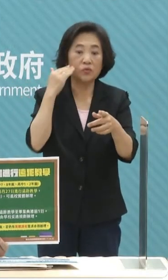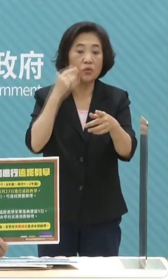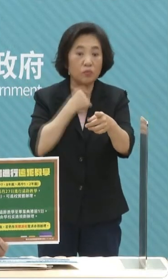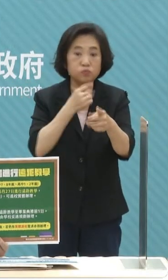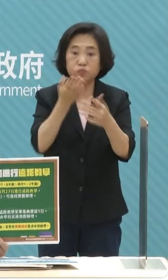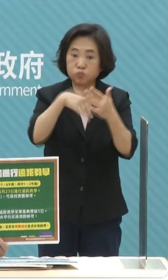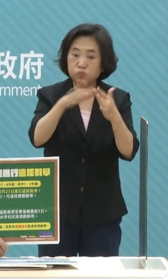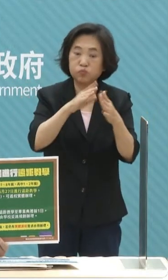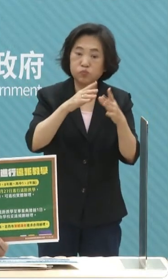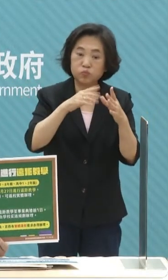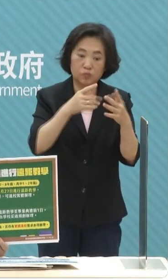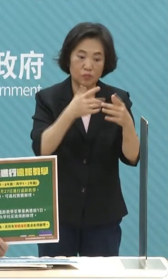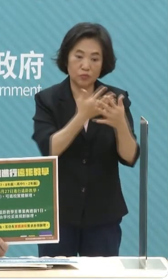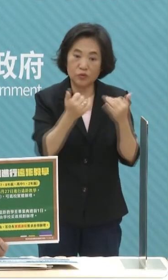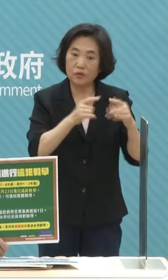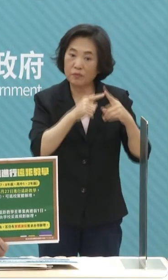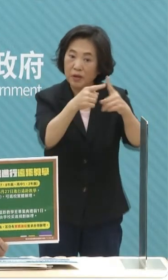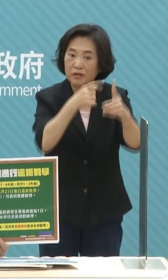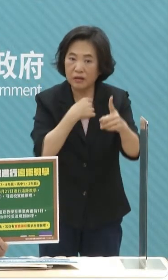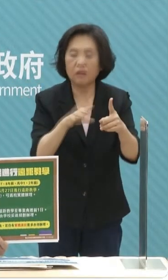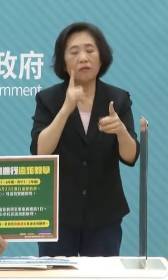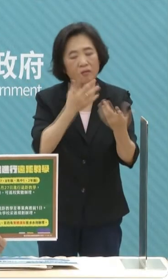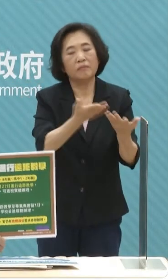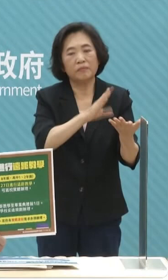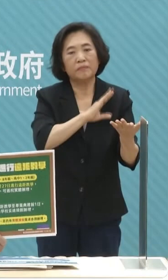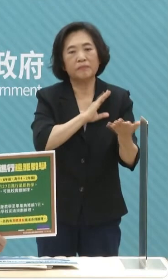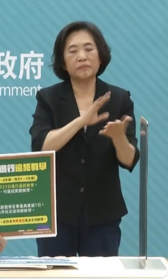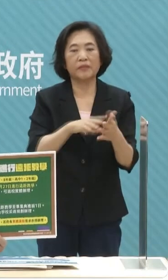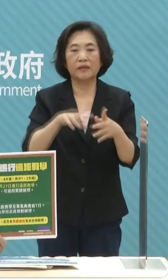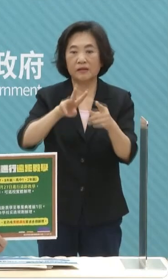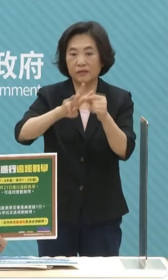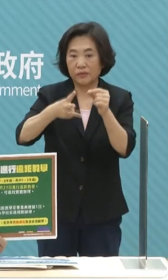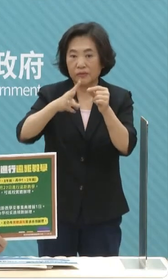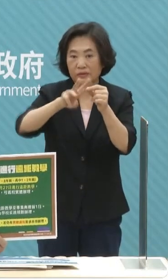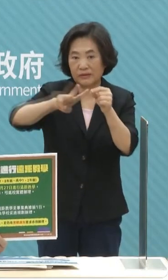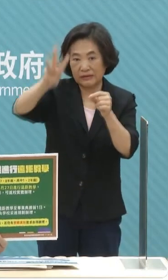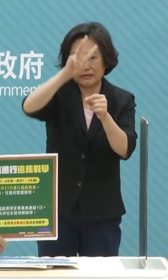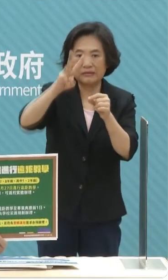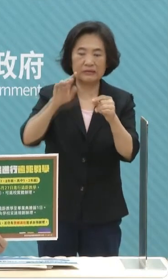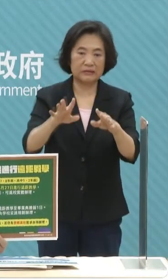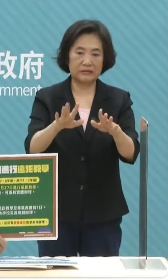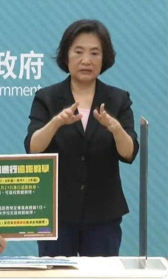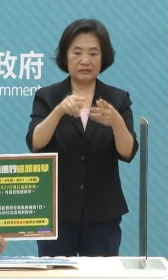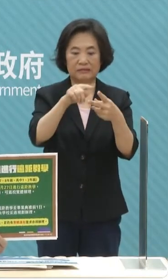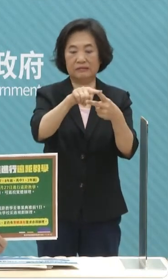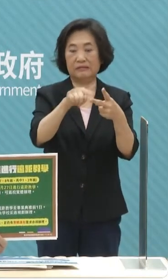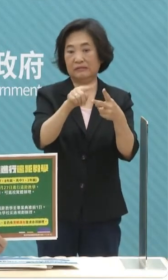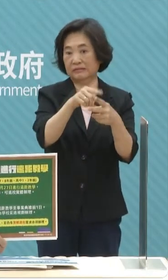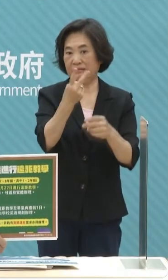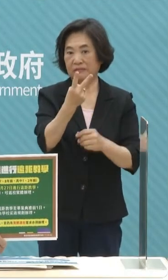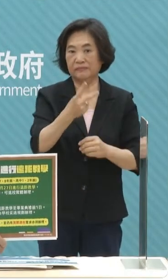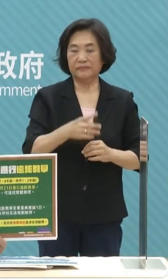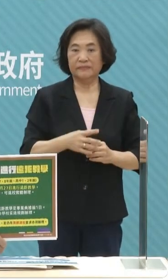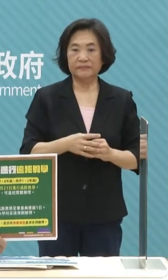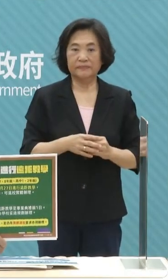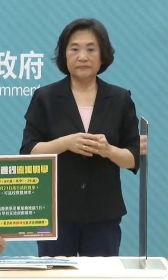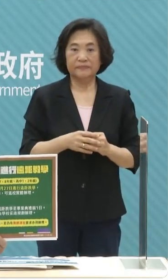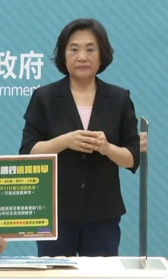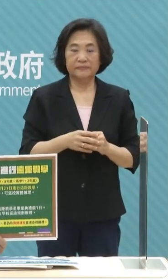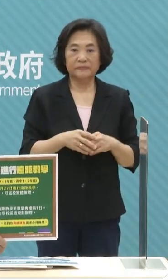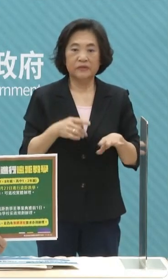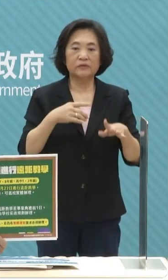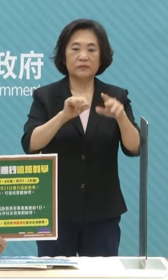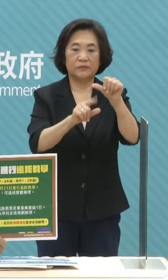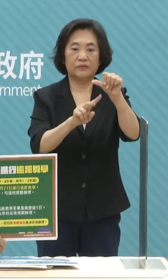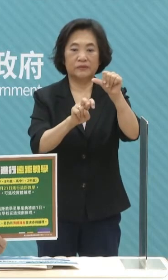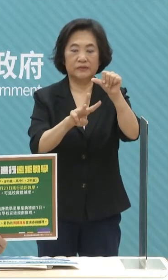就回到学校。那国三跟高三，你知道哈？现在叫国九了哈。国三跟高三，这个我们从